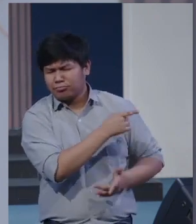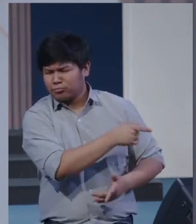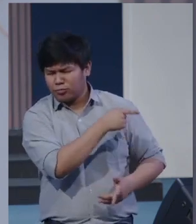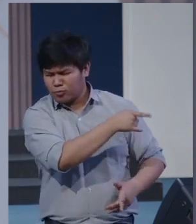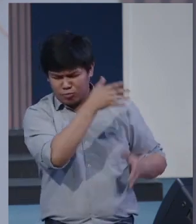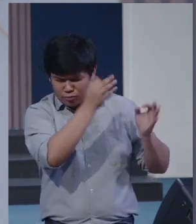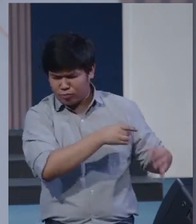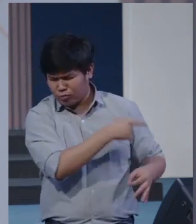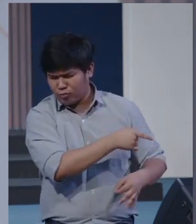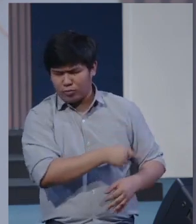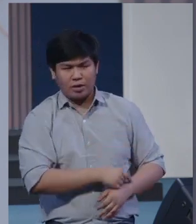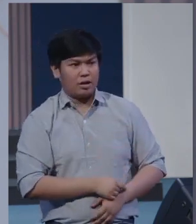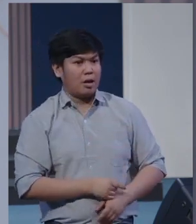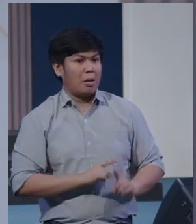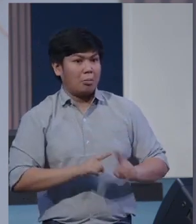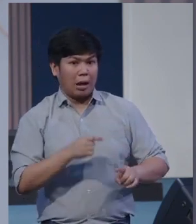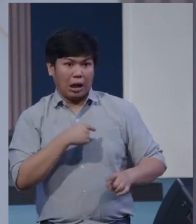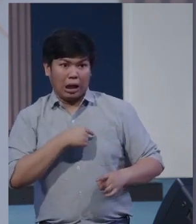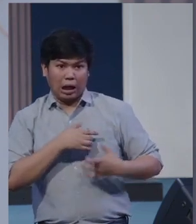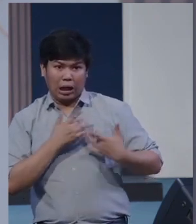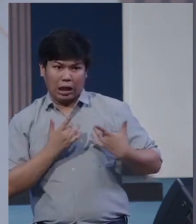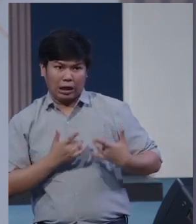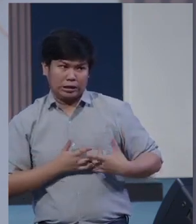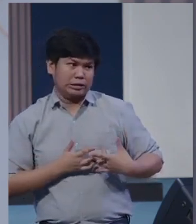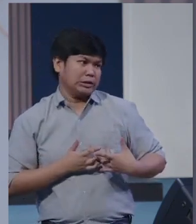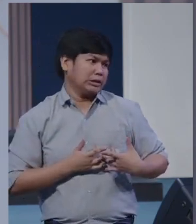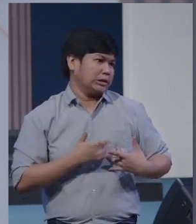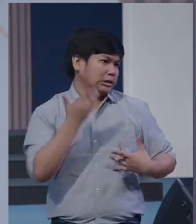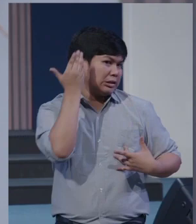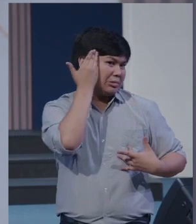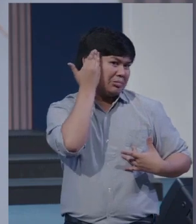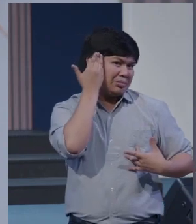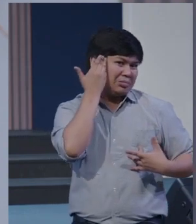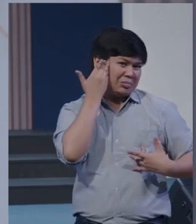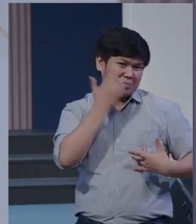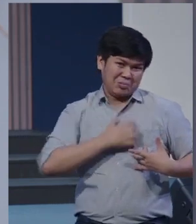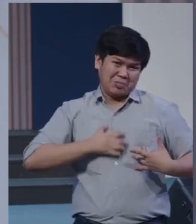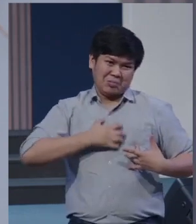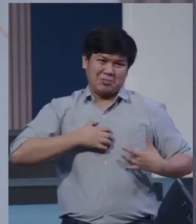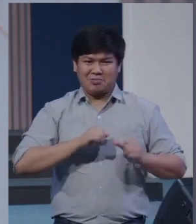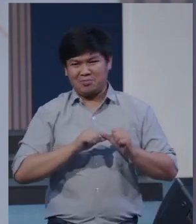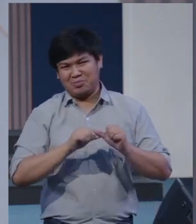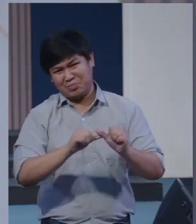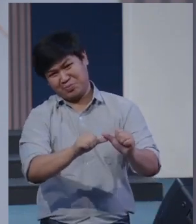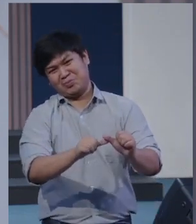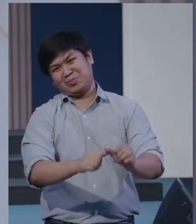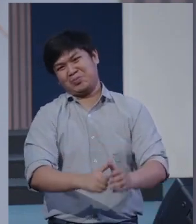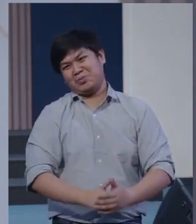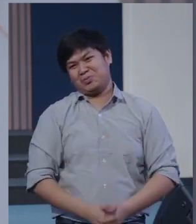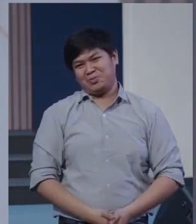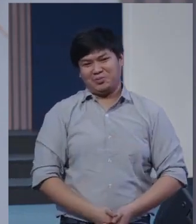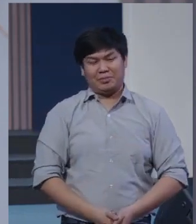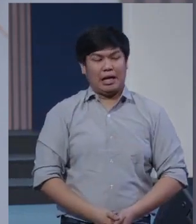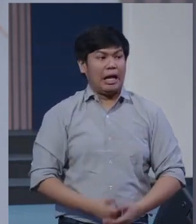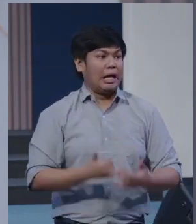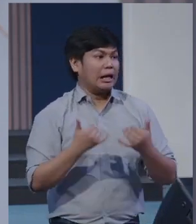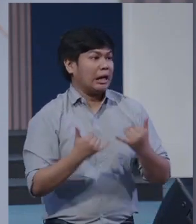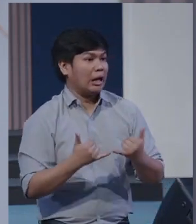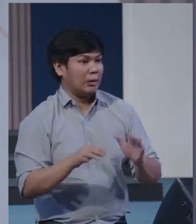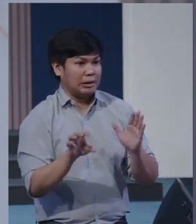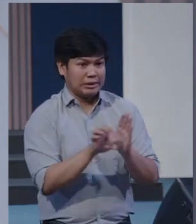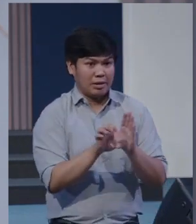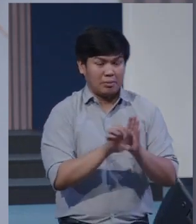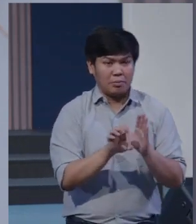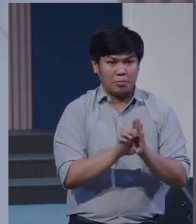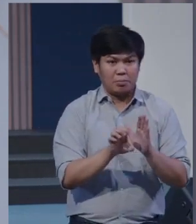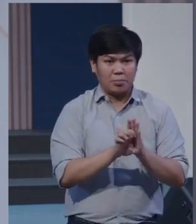kung minsan white L naku Pastor yung bang white L ay ah kasalanan Hindi ba